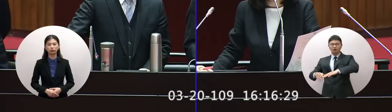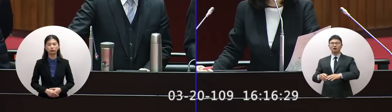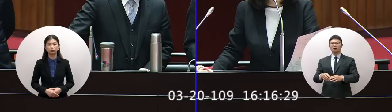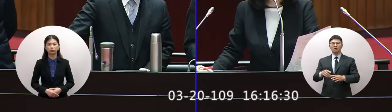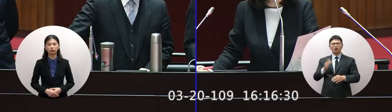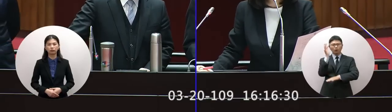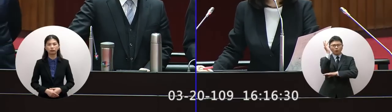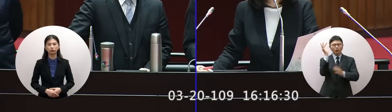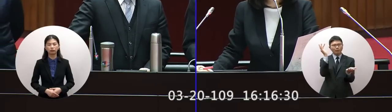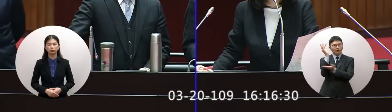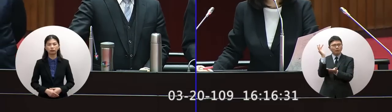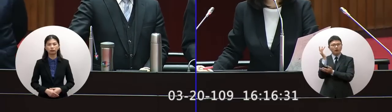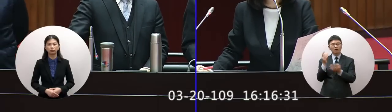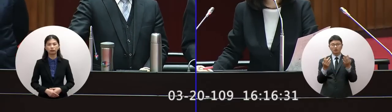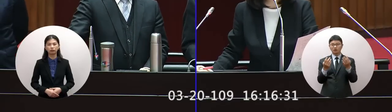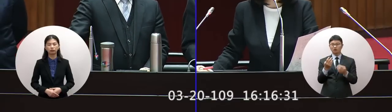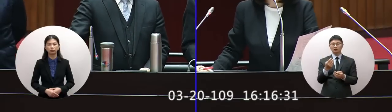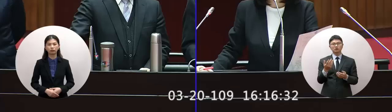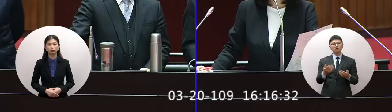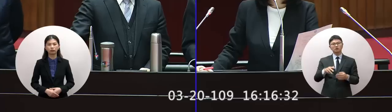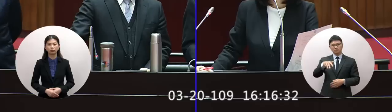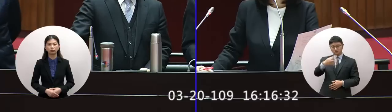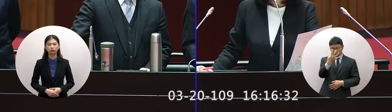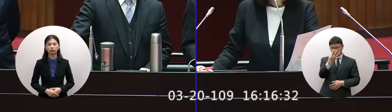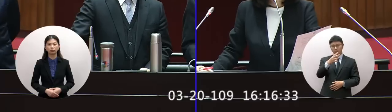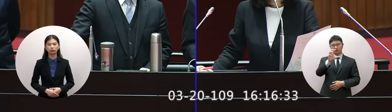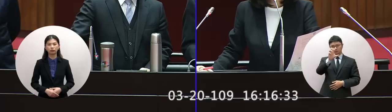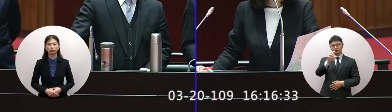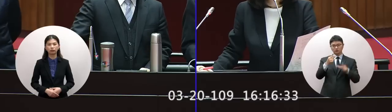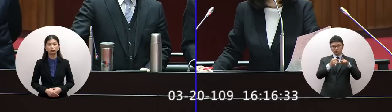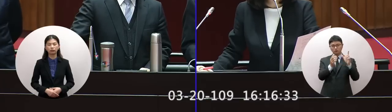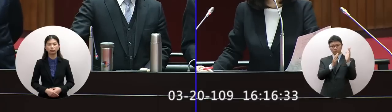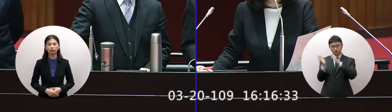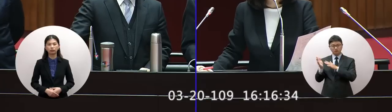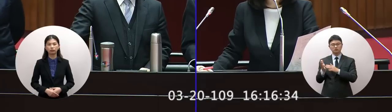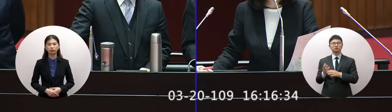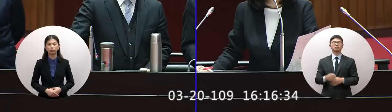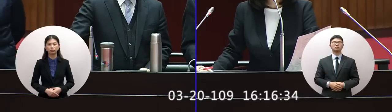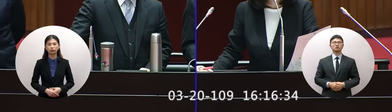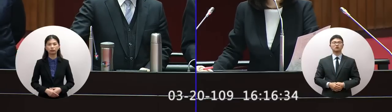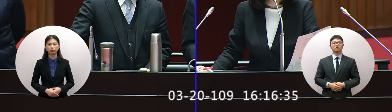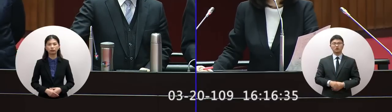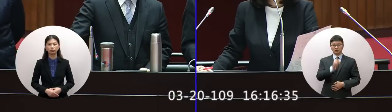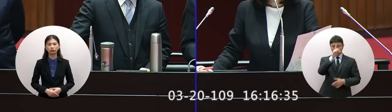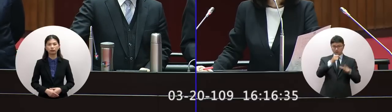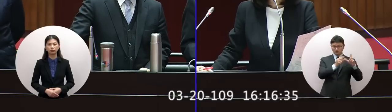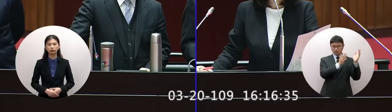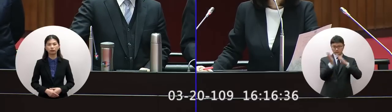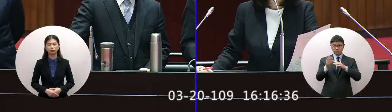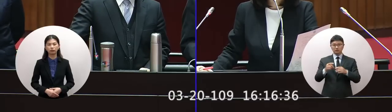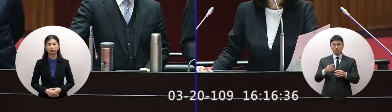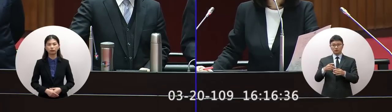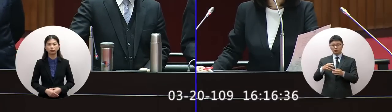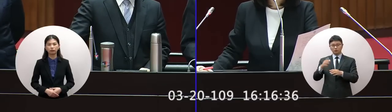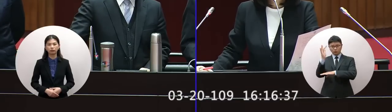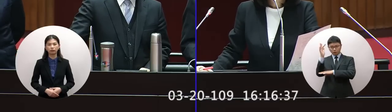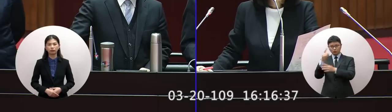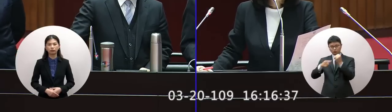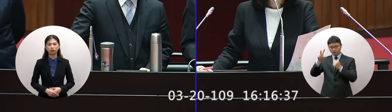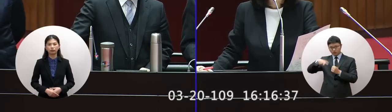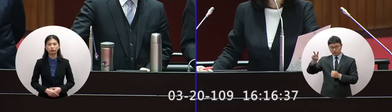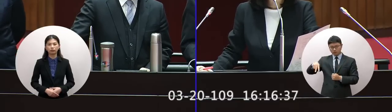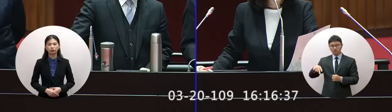掉480公顷的平地造林，而每公顷2000棵树，等于要砍